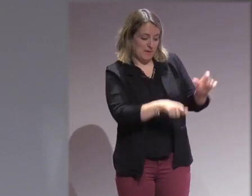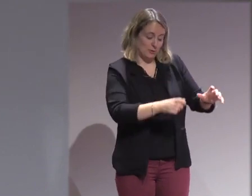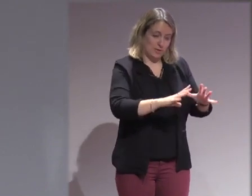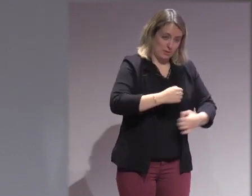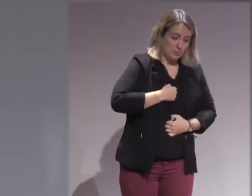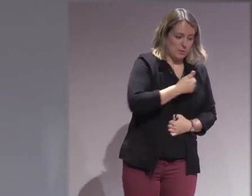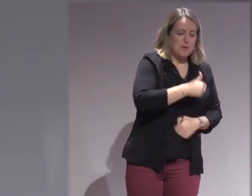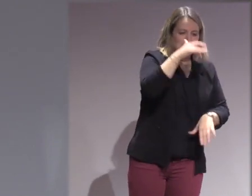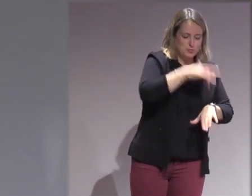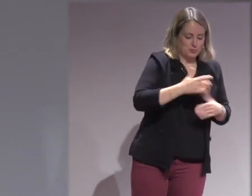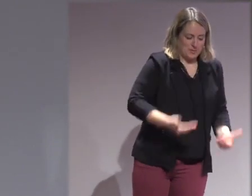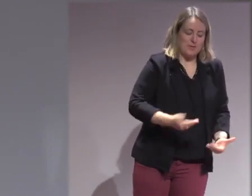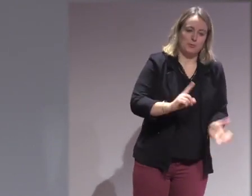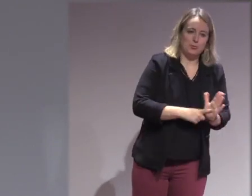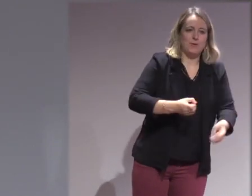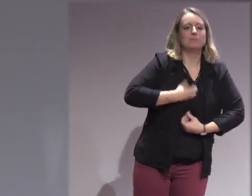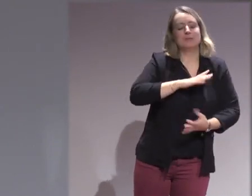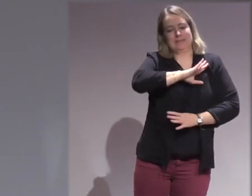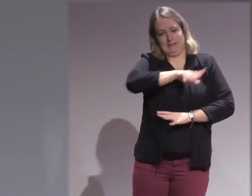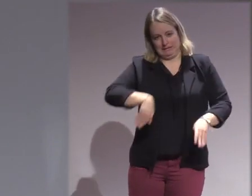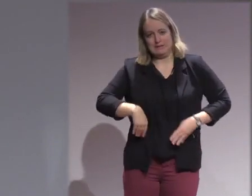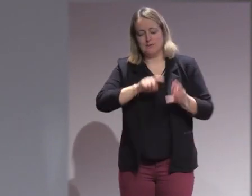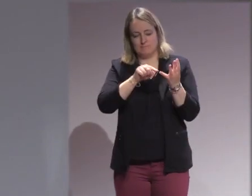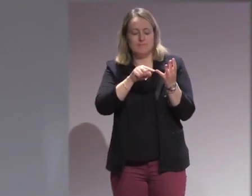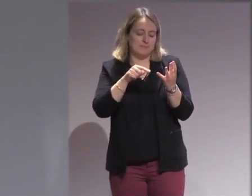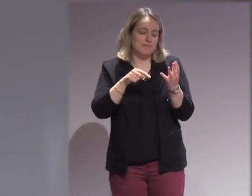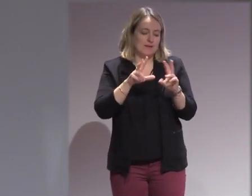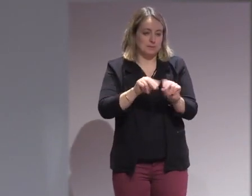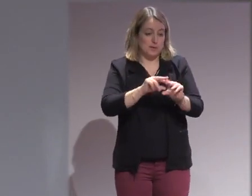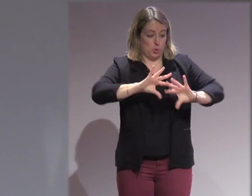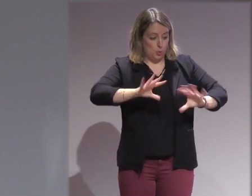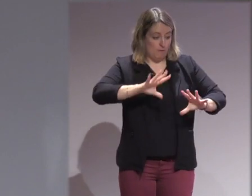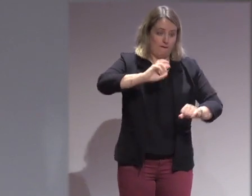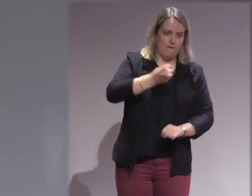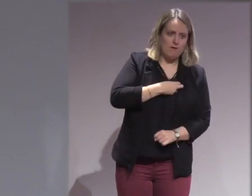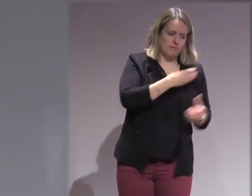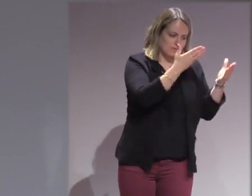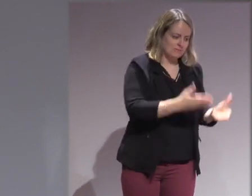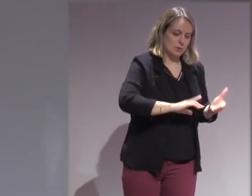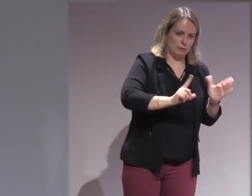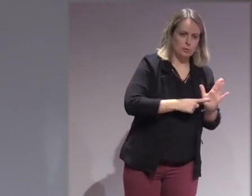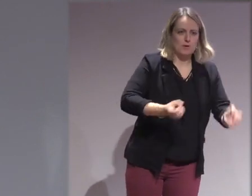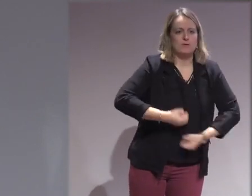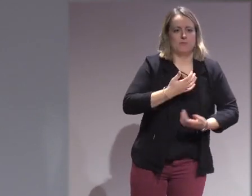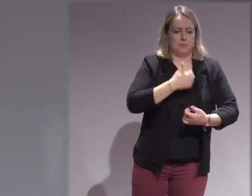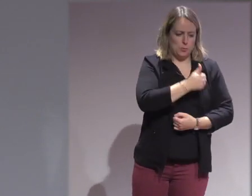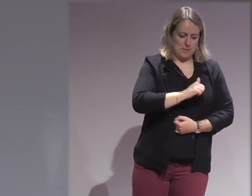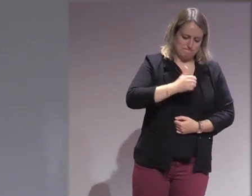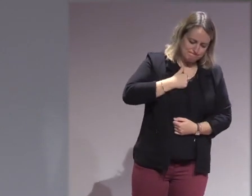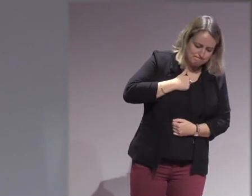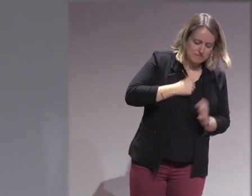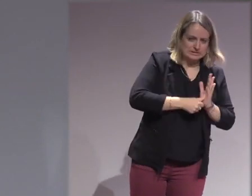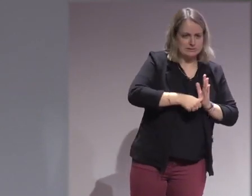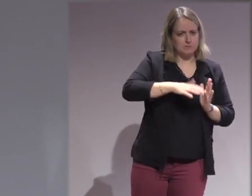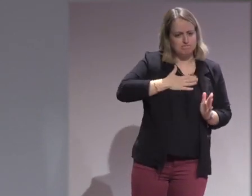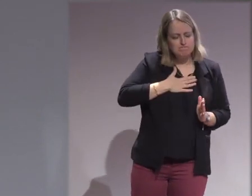je vous montrerai quand même, dans un dernier temps, comment les personnes adoptées ont fini par arriver à investir l'espace public en leur nom propre et que ça s'est fait